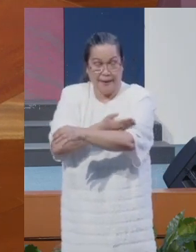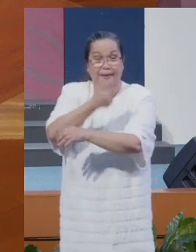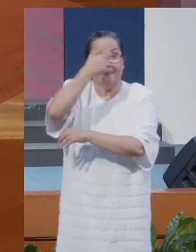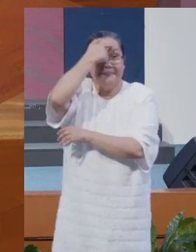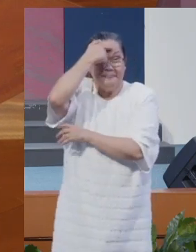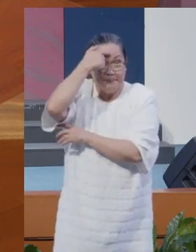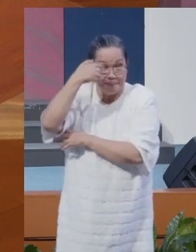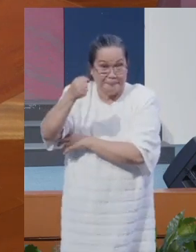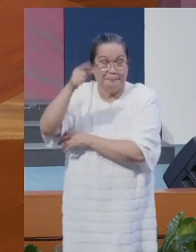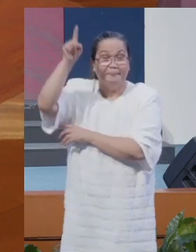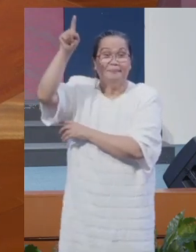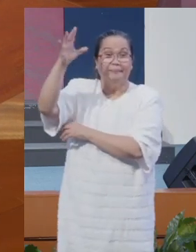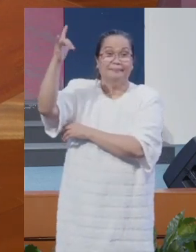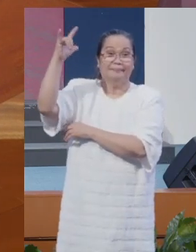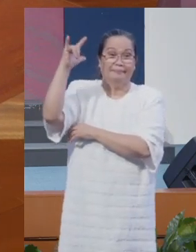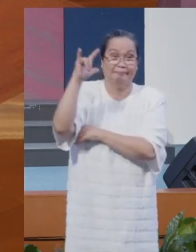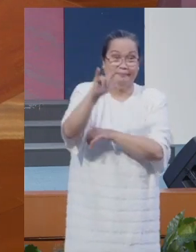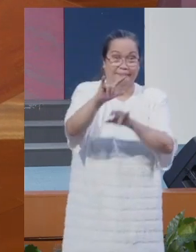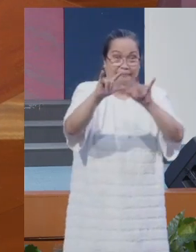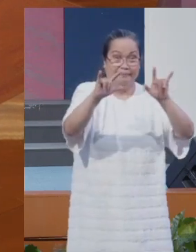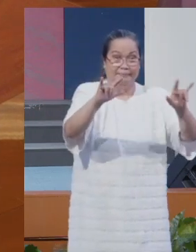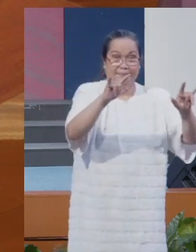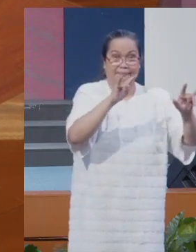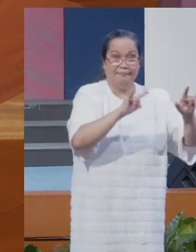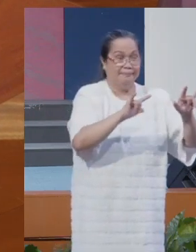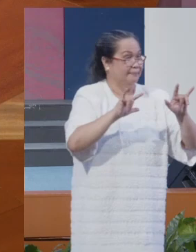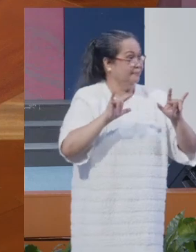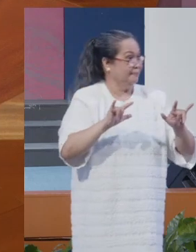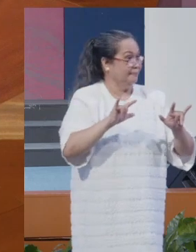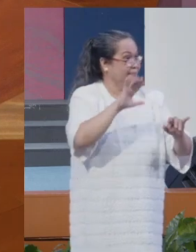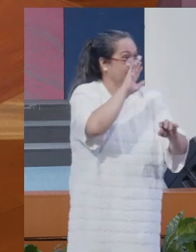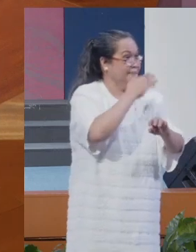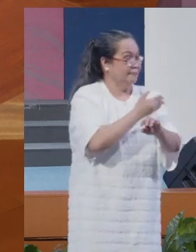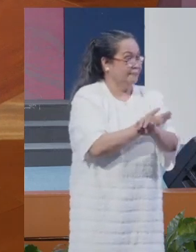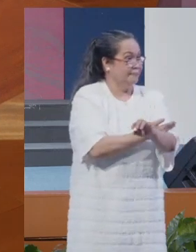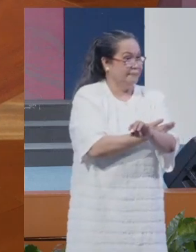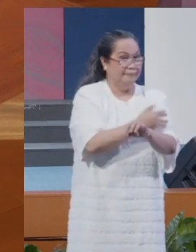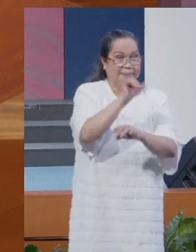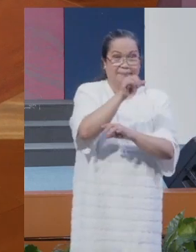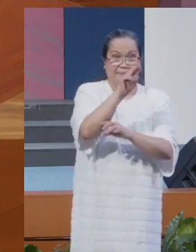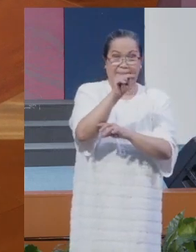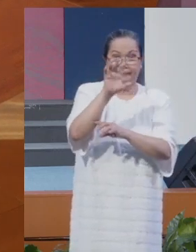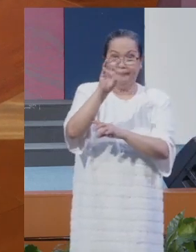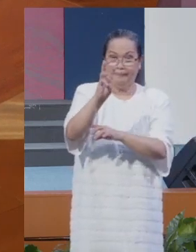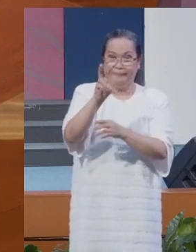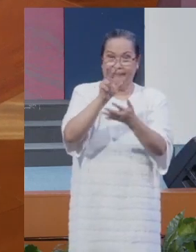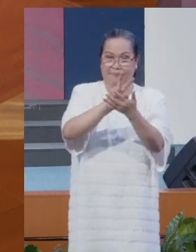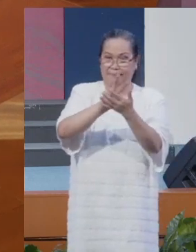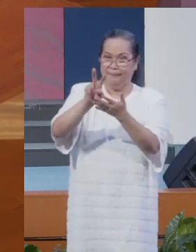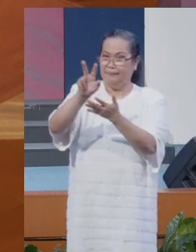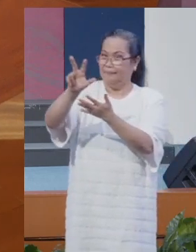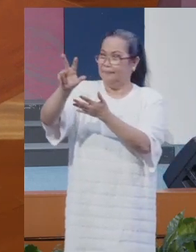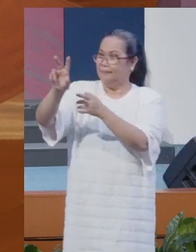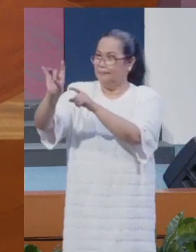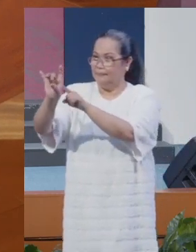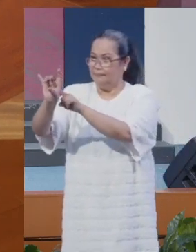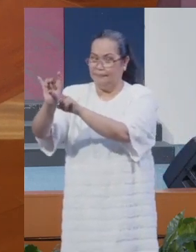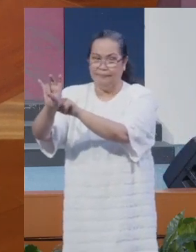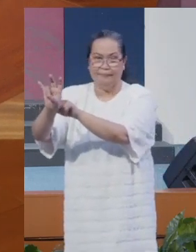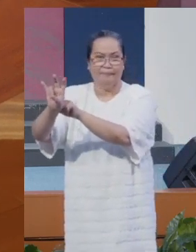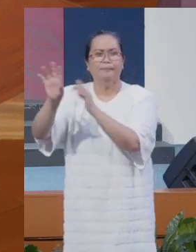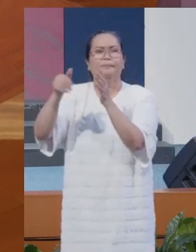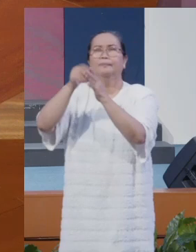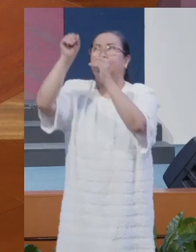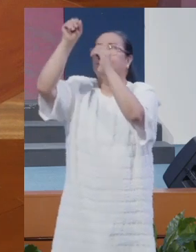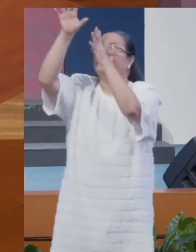sa pag-ibig ng Diyos Ama sa kanyang anak. John 6:37, "All that the Father gives me